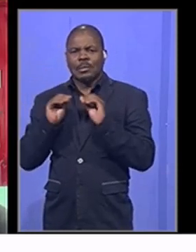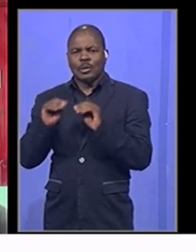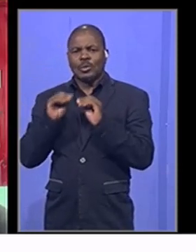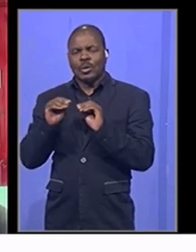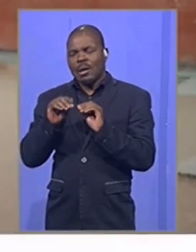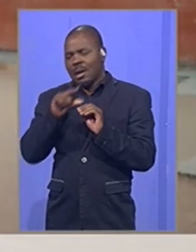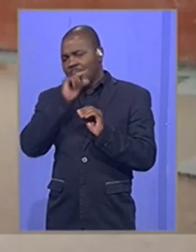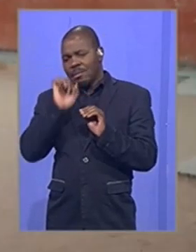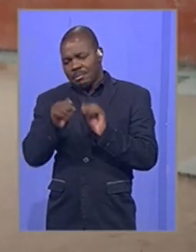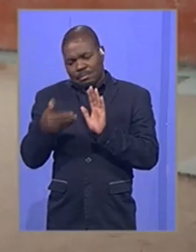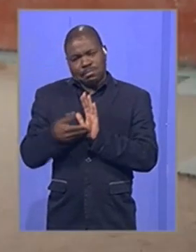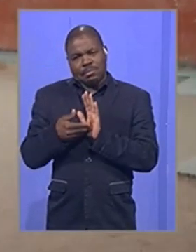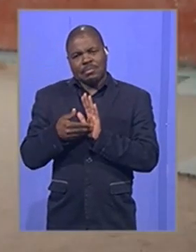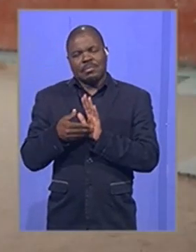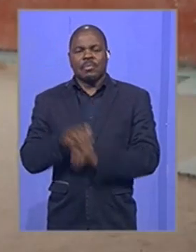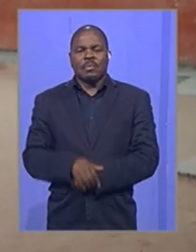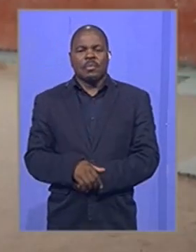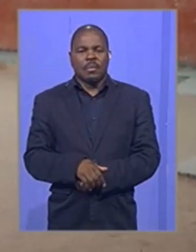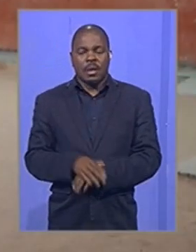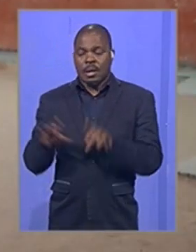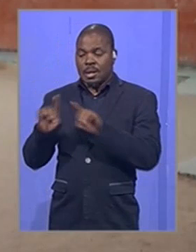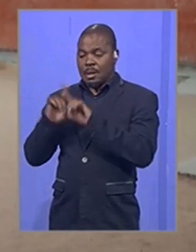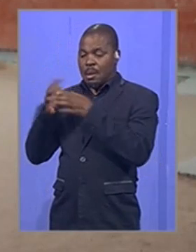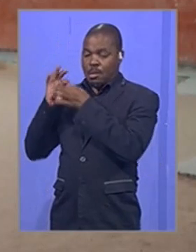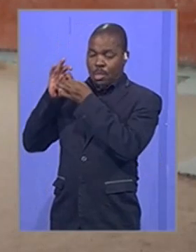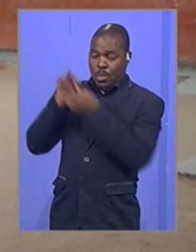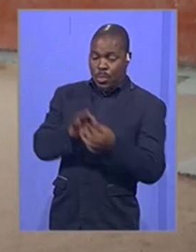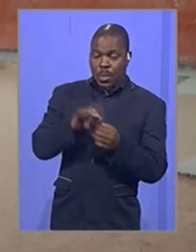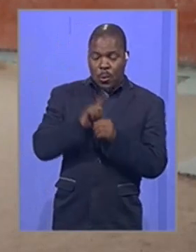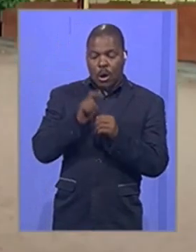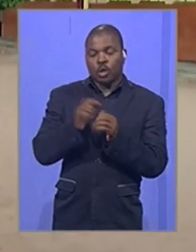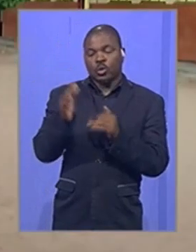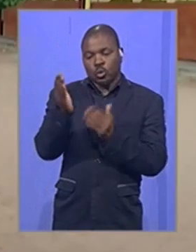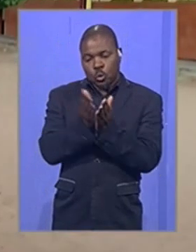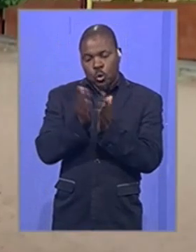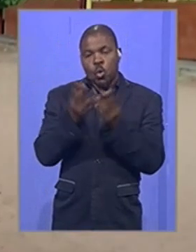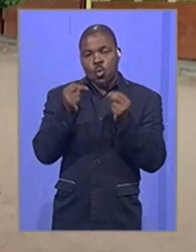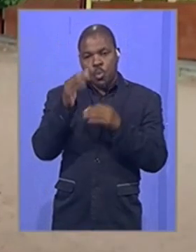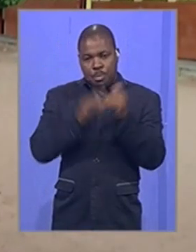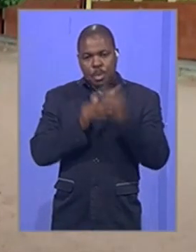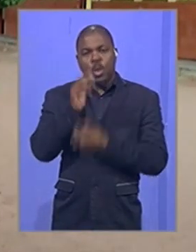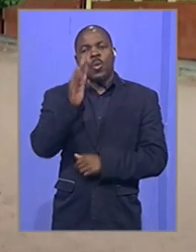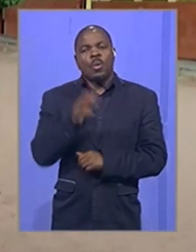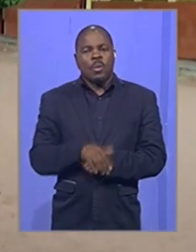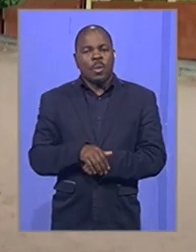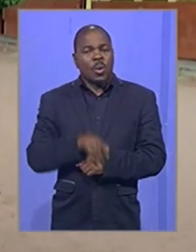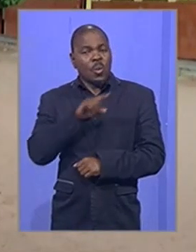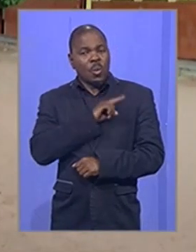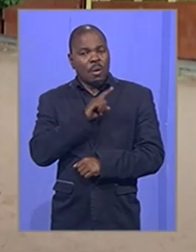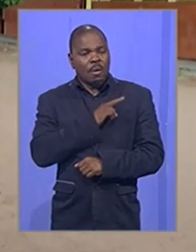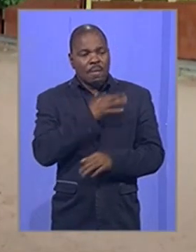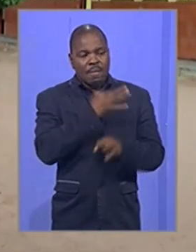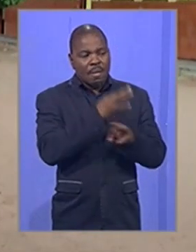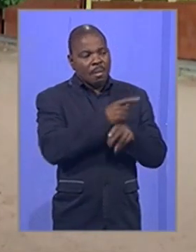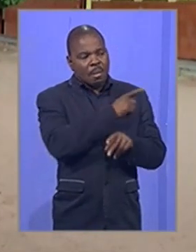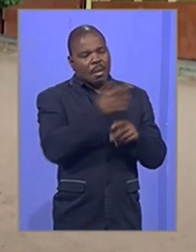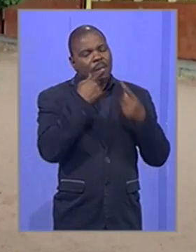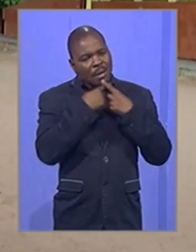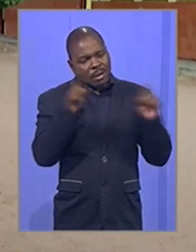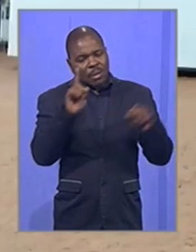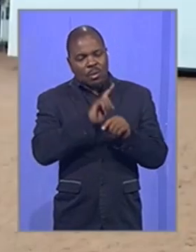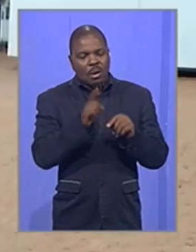lefapha. Lefapha le itlamile ka gore le tla aga sekolo se seswa ka gonne batsadi ba ka ile fa